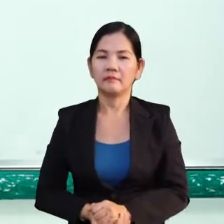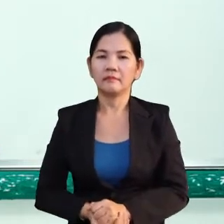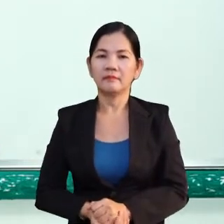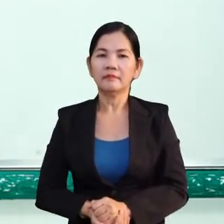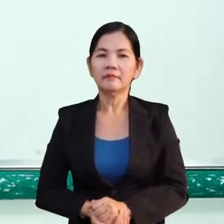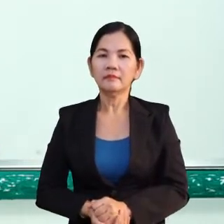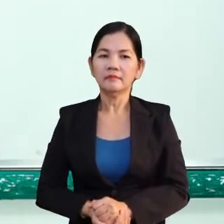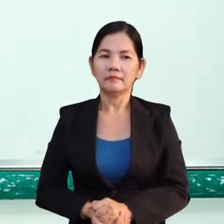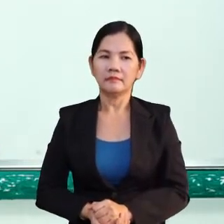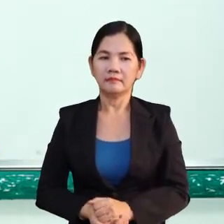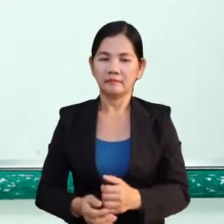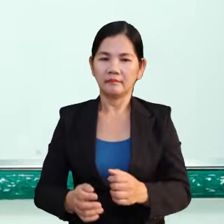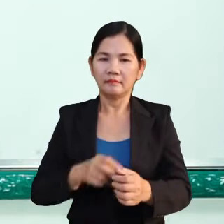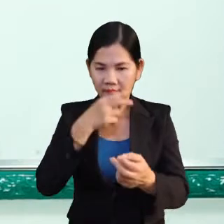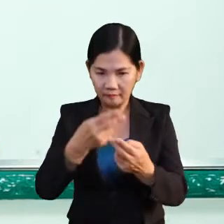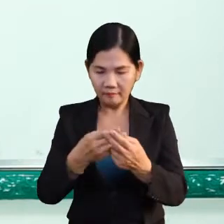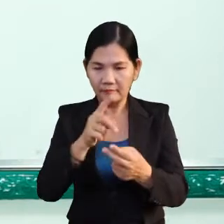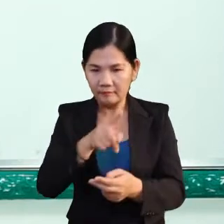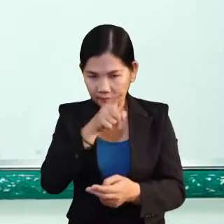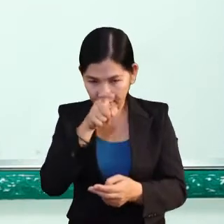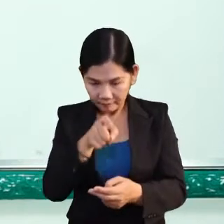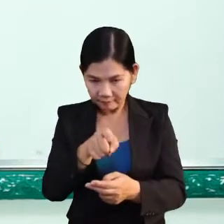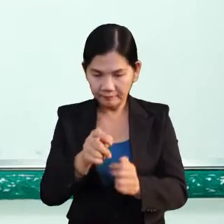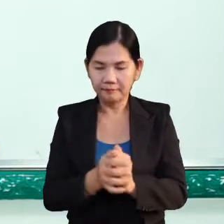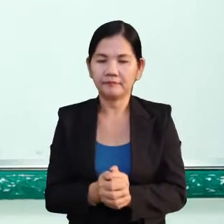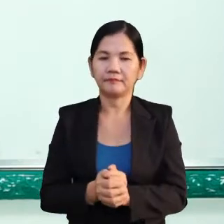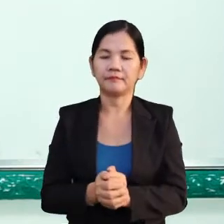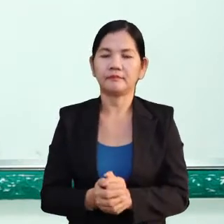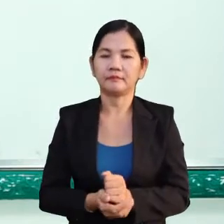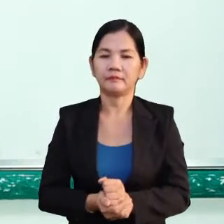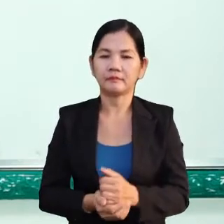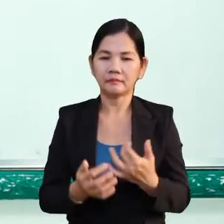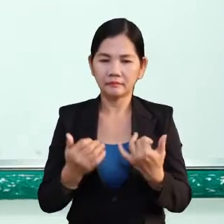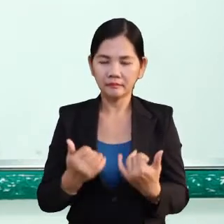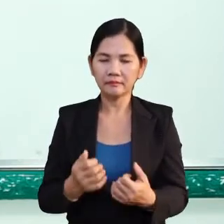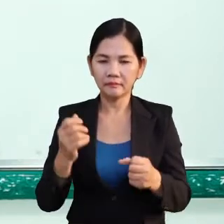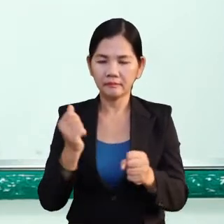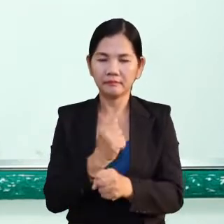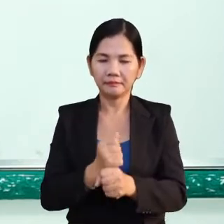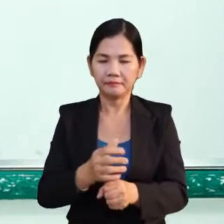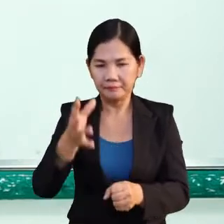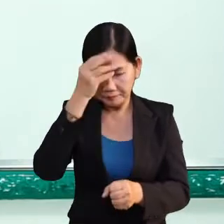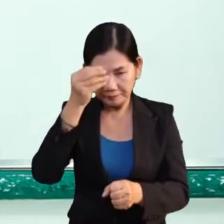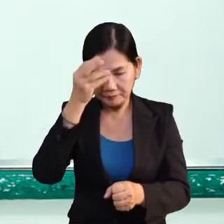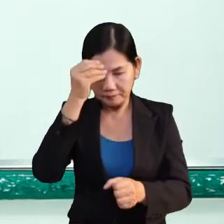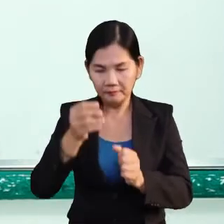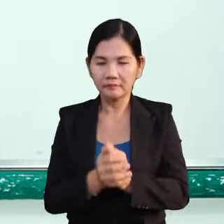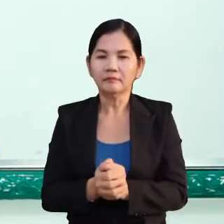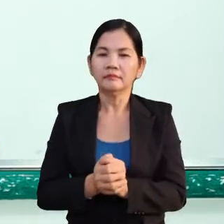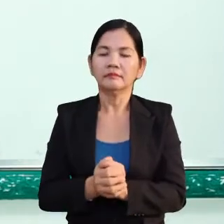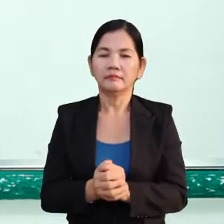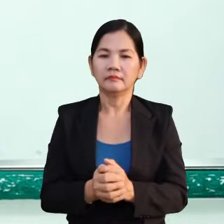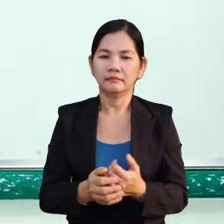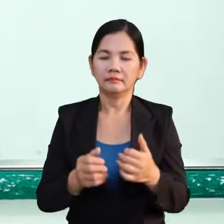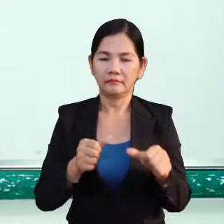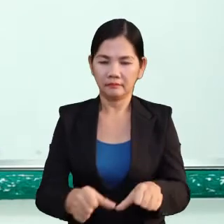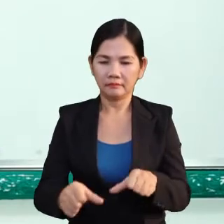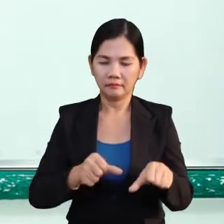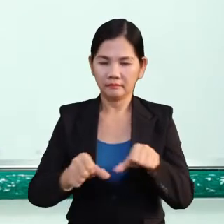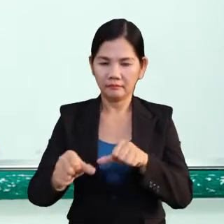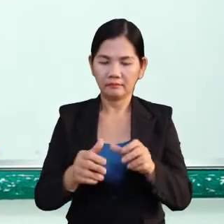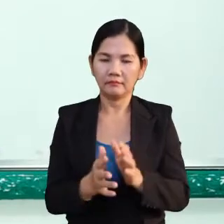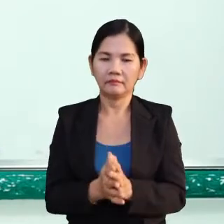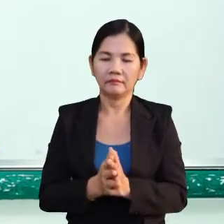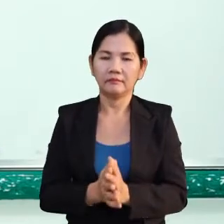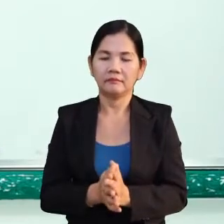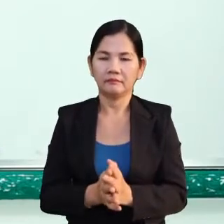ចាគឺយើងឆ្លើយនឹងសំណួររបស់អ្នកគ្រូកូនណាចាអញ្ចឹងយើងនឹងសិក្សាបន្តក៏អ្នកគ្រូនៅមានសំណួរបន្តទៀតកូនកូន